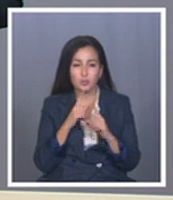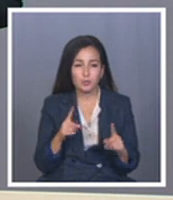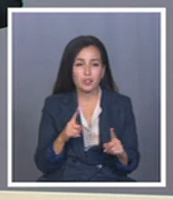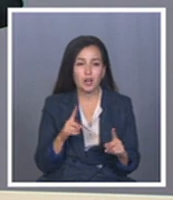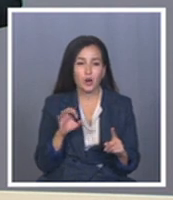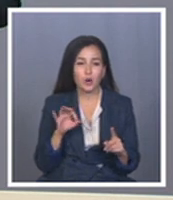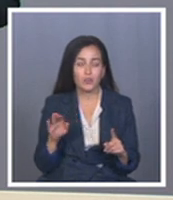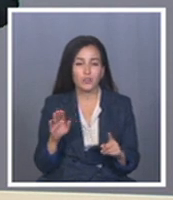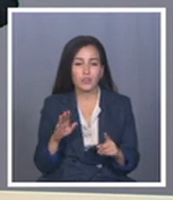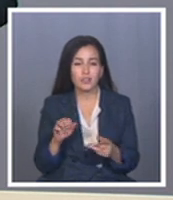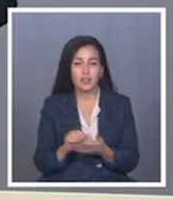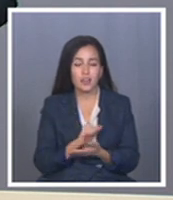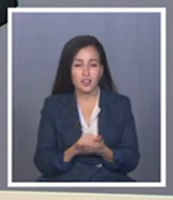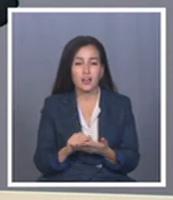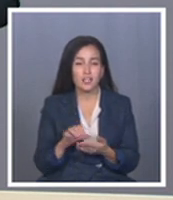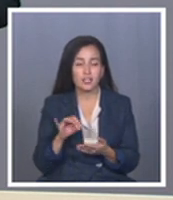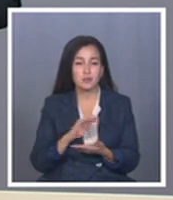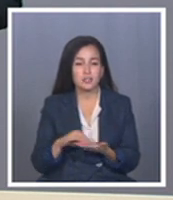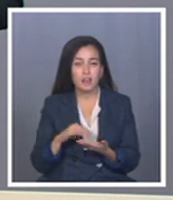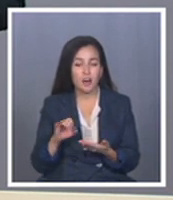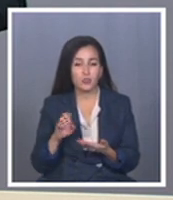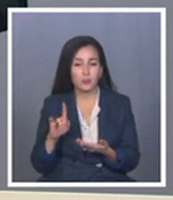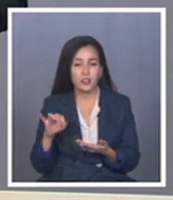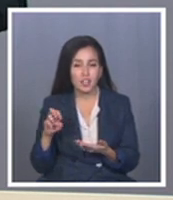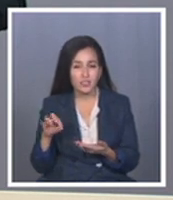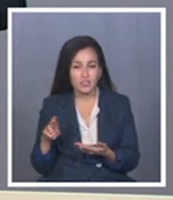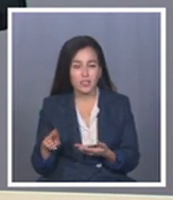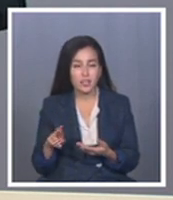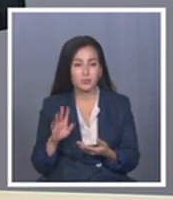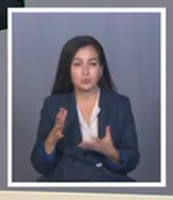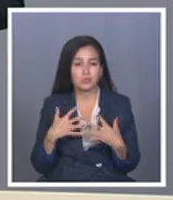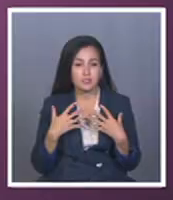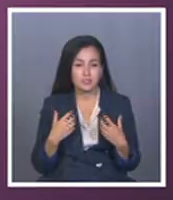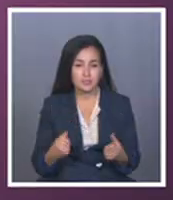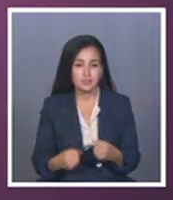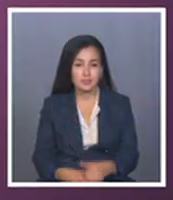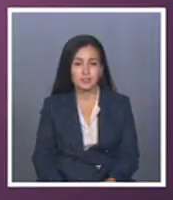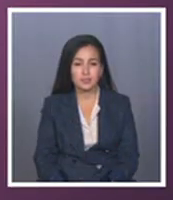официально-делового стиля и писать автобиографию. Всего доброго, до свидания.